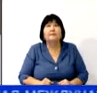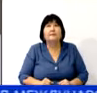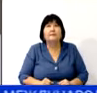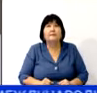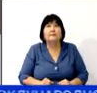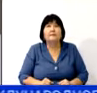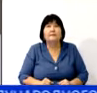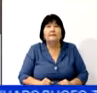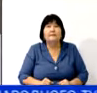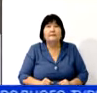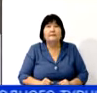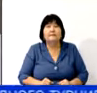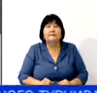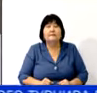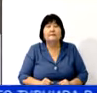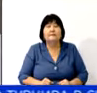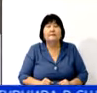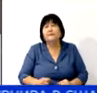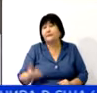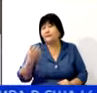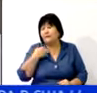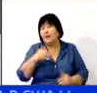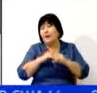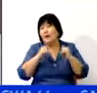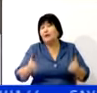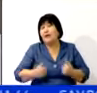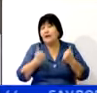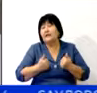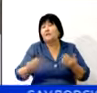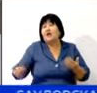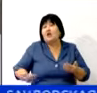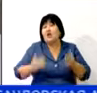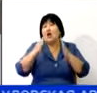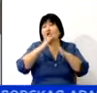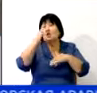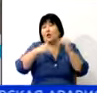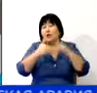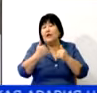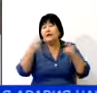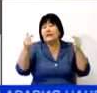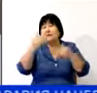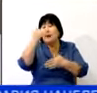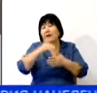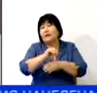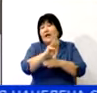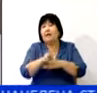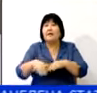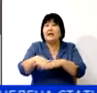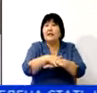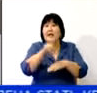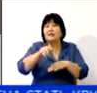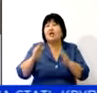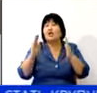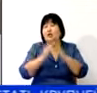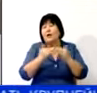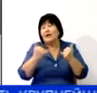2380 квартир. В Кызылорде растут темпы жилищного строительства, соответственно, показатели обеспечения населения жильем.